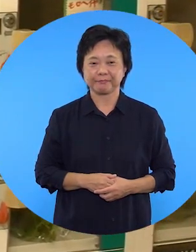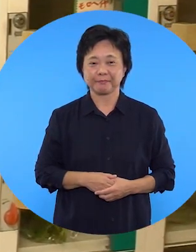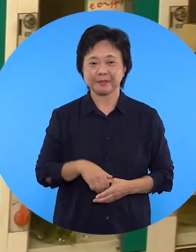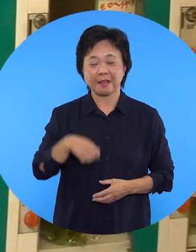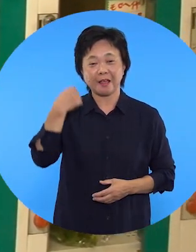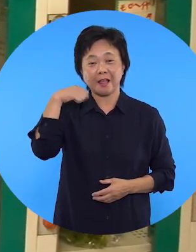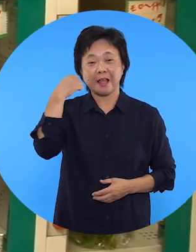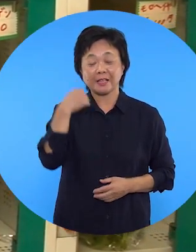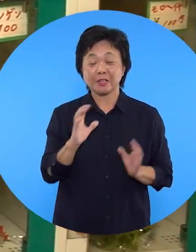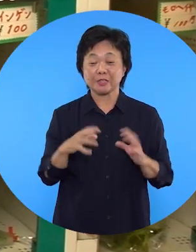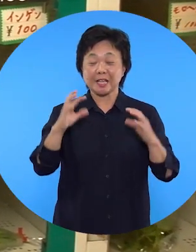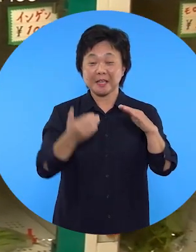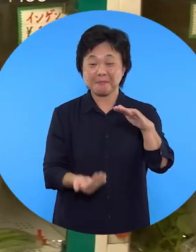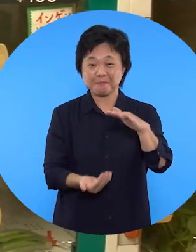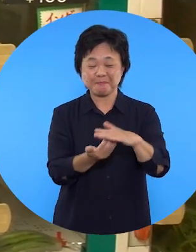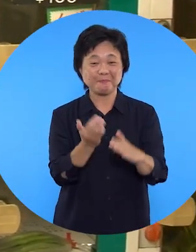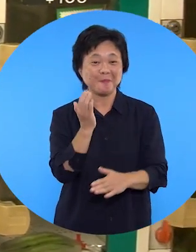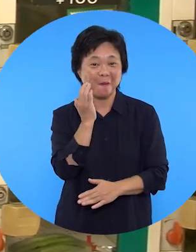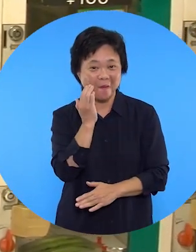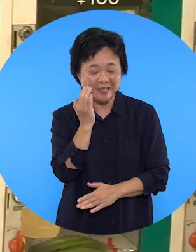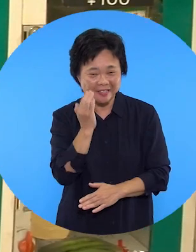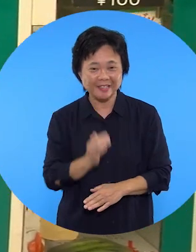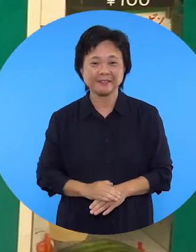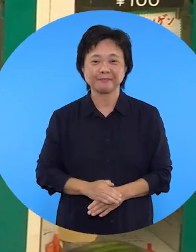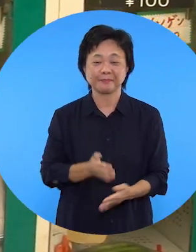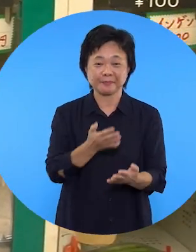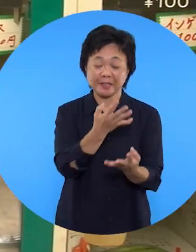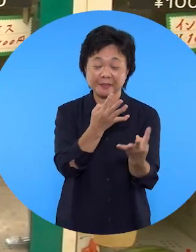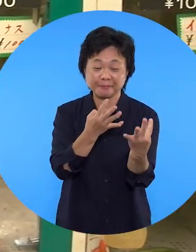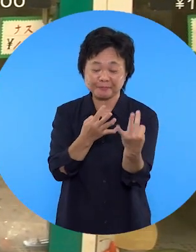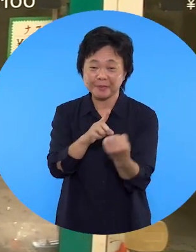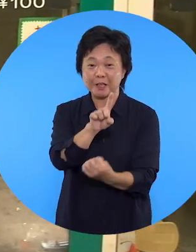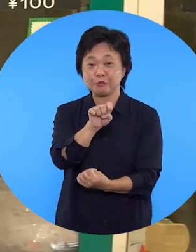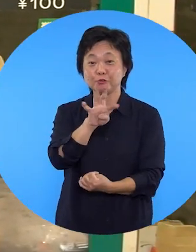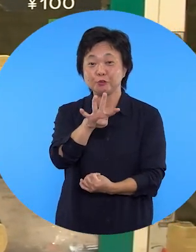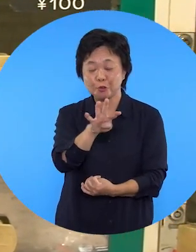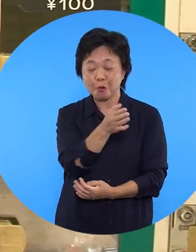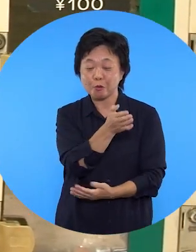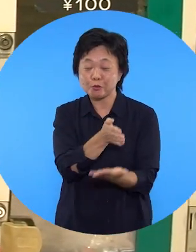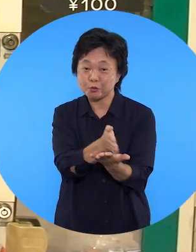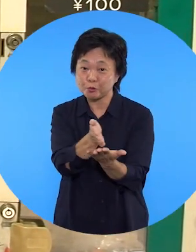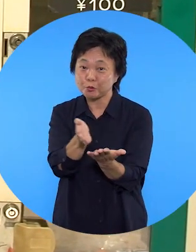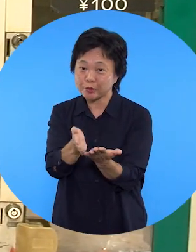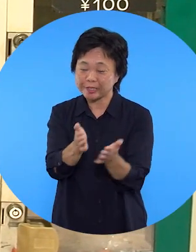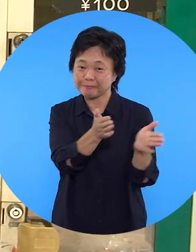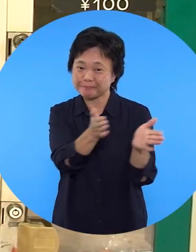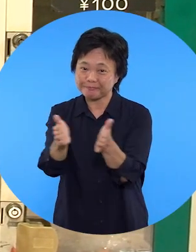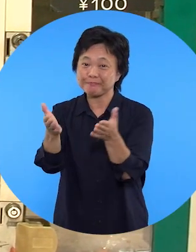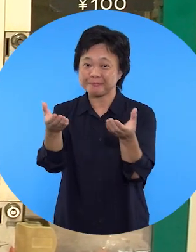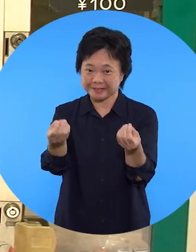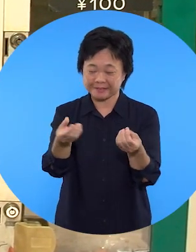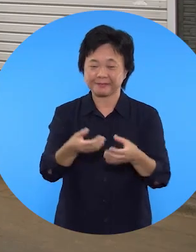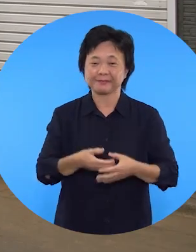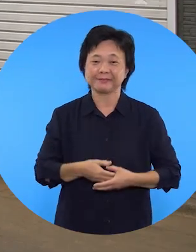ちょうど夏野菜の最盛期ということもあり14種類もの野菜が並びました